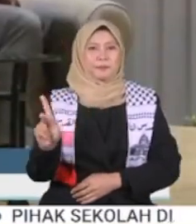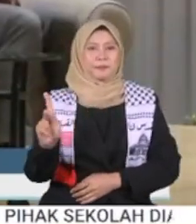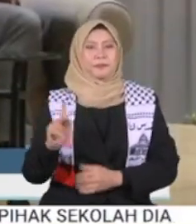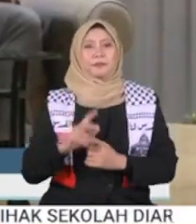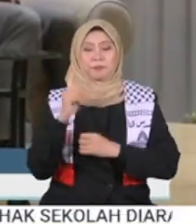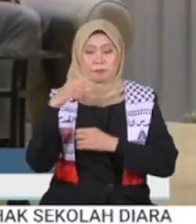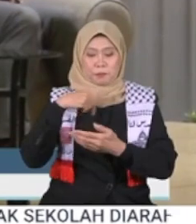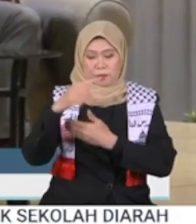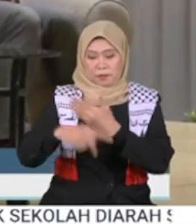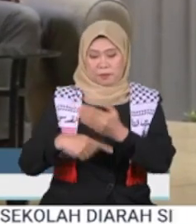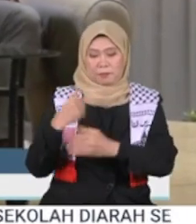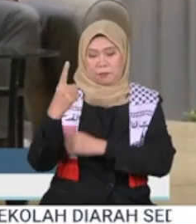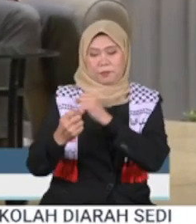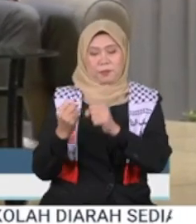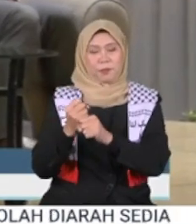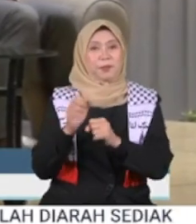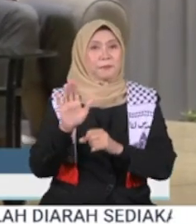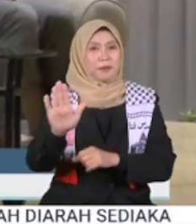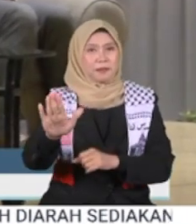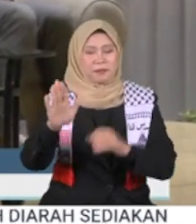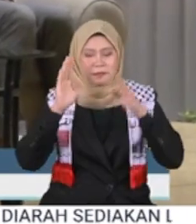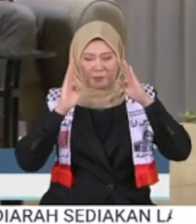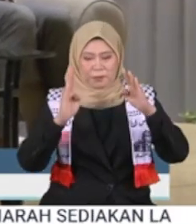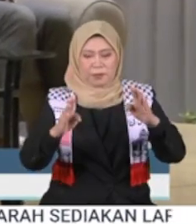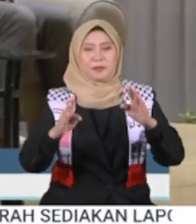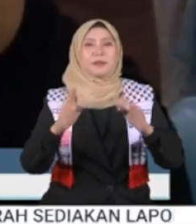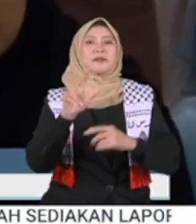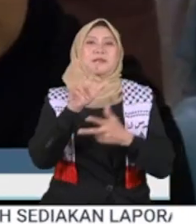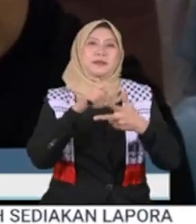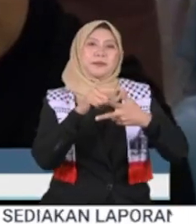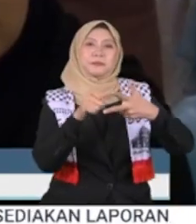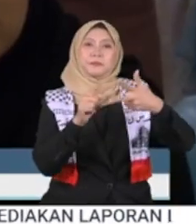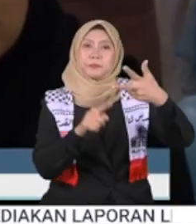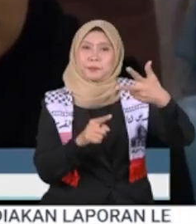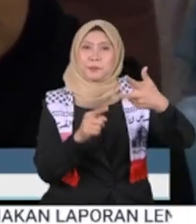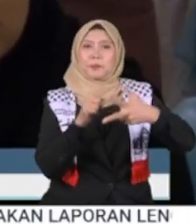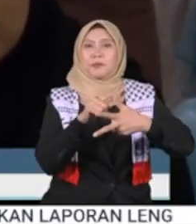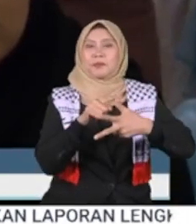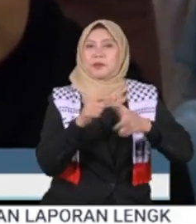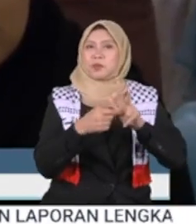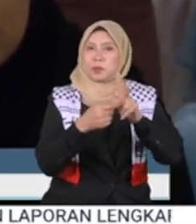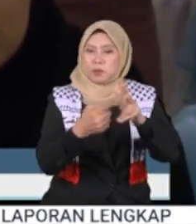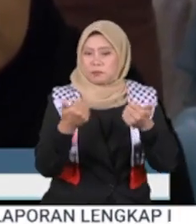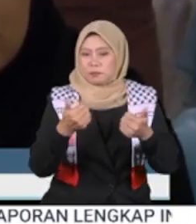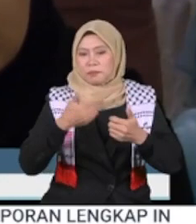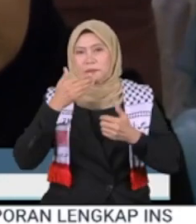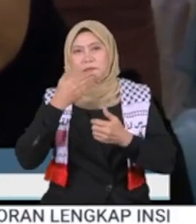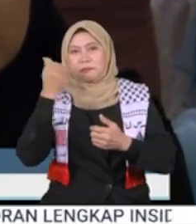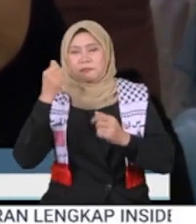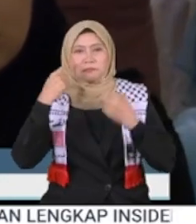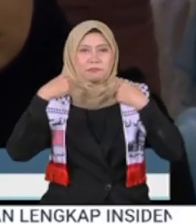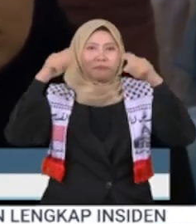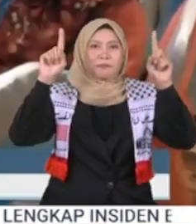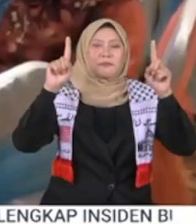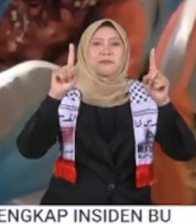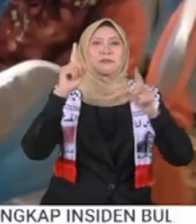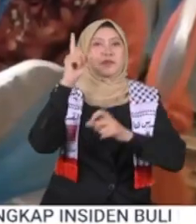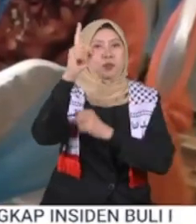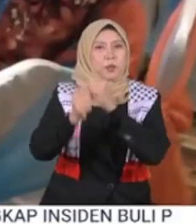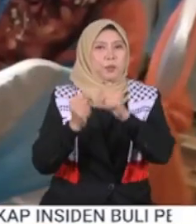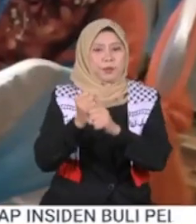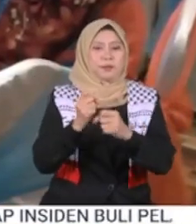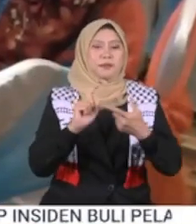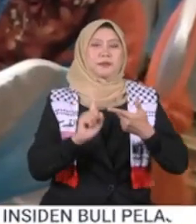program setahun bersama kerajaan Madani memfokus kepada tiga komponen iaitu showkes pencapaian setahun kerajaan Madani